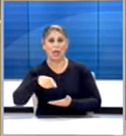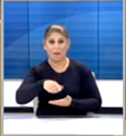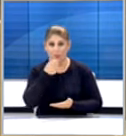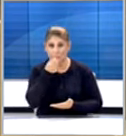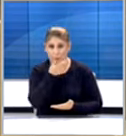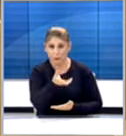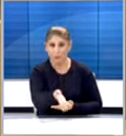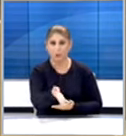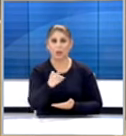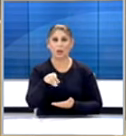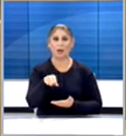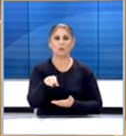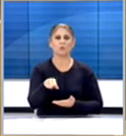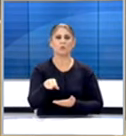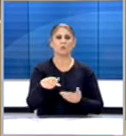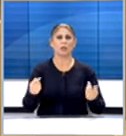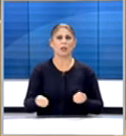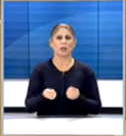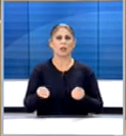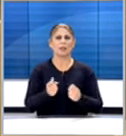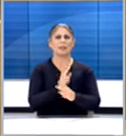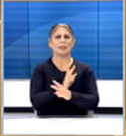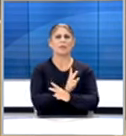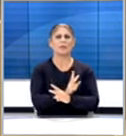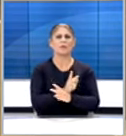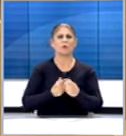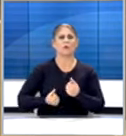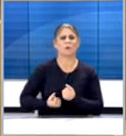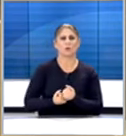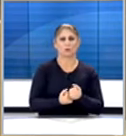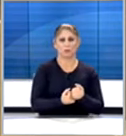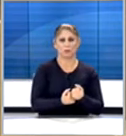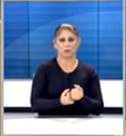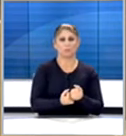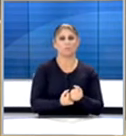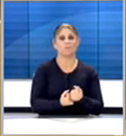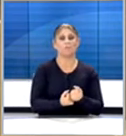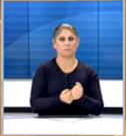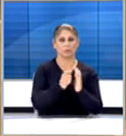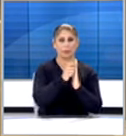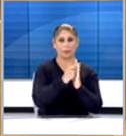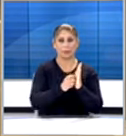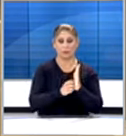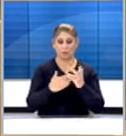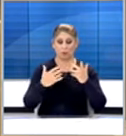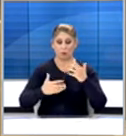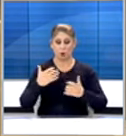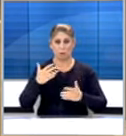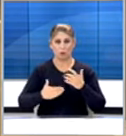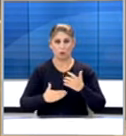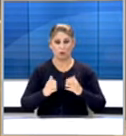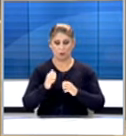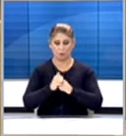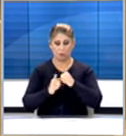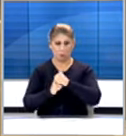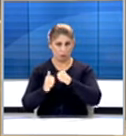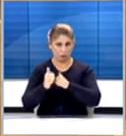αυτές αφορούν έργα συμβουλευτικής υποστήριξης, ενώ δεν καταγράφεται προϋπολογισμός για